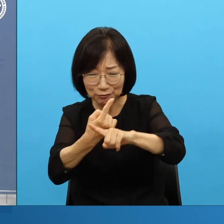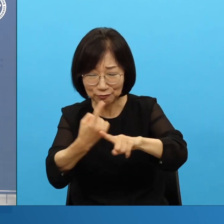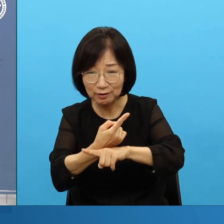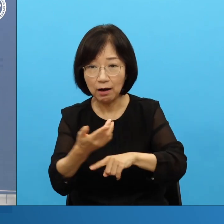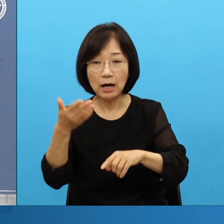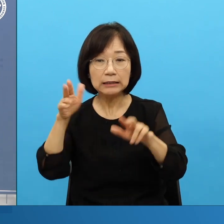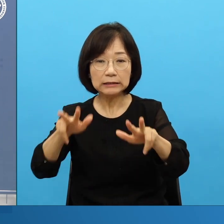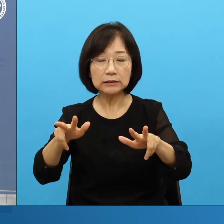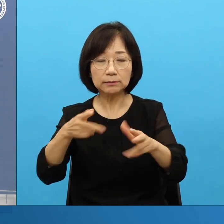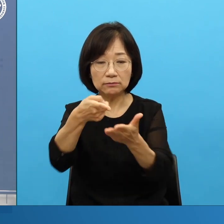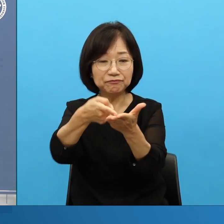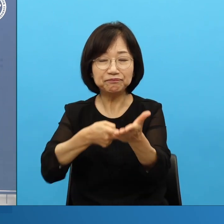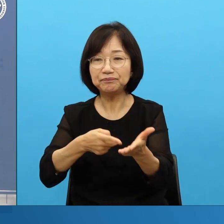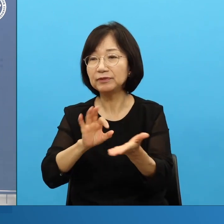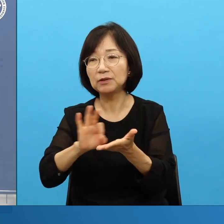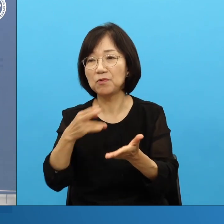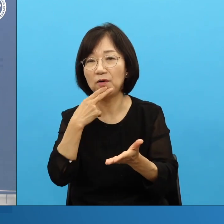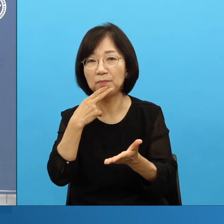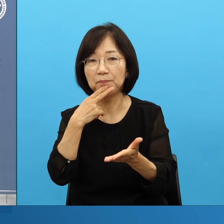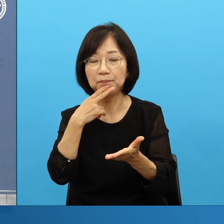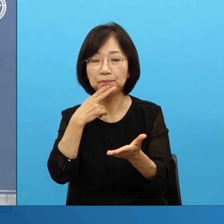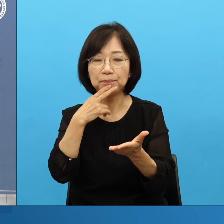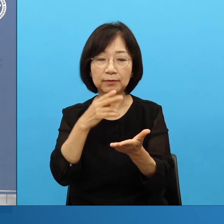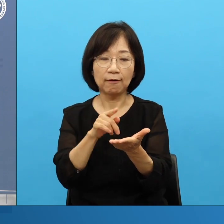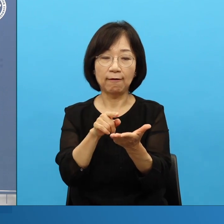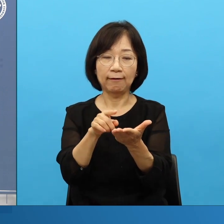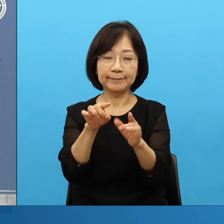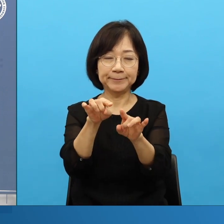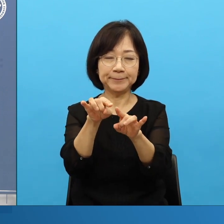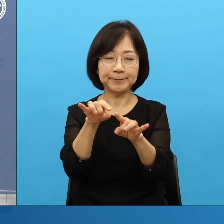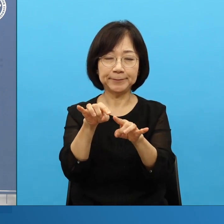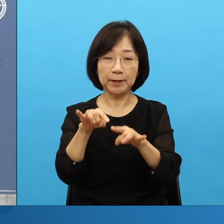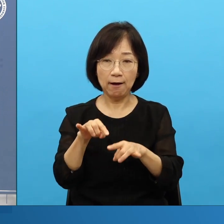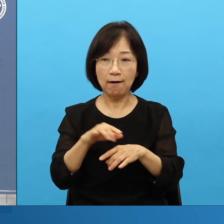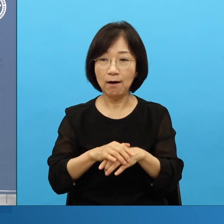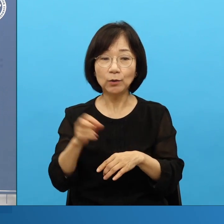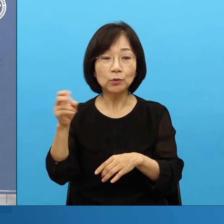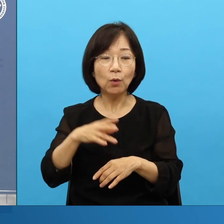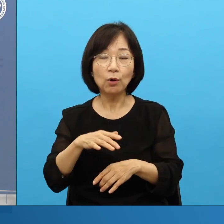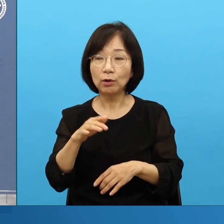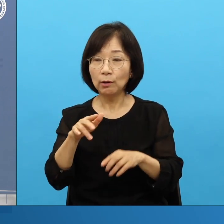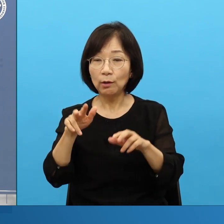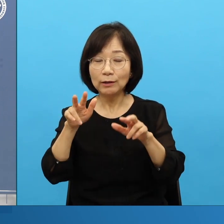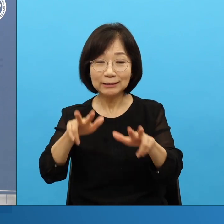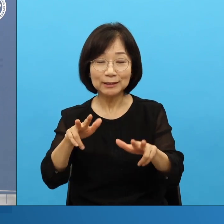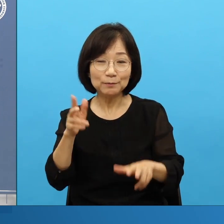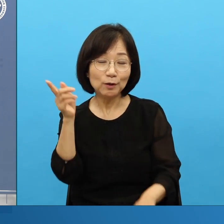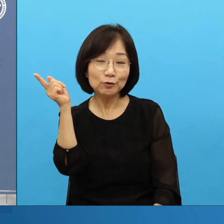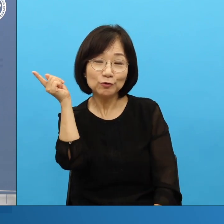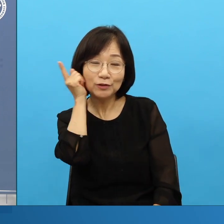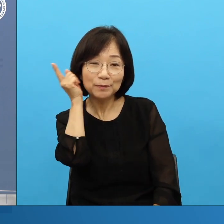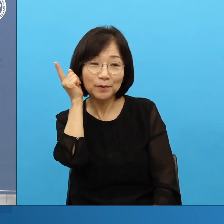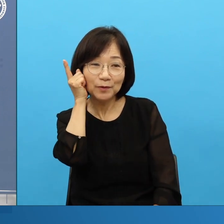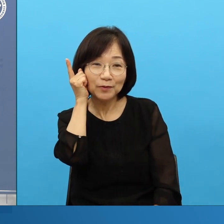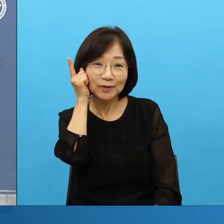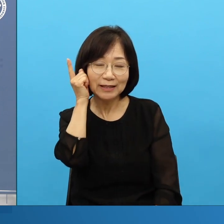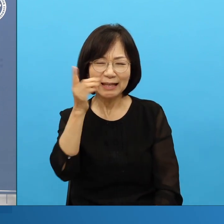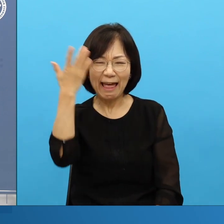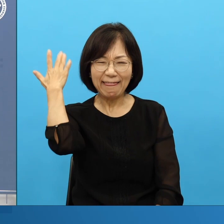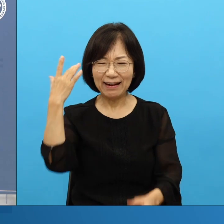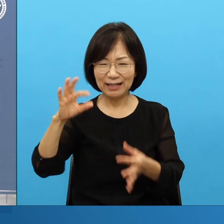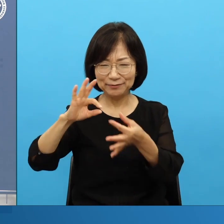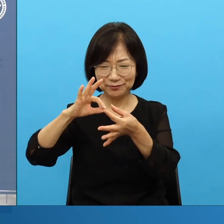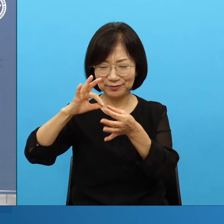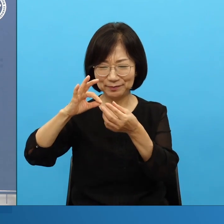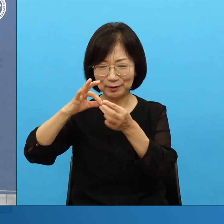lasers. Before they will use a 또 여러분 scalpel to do 휴대폰 들고 surgeries. 있잖아요. And now we have our 선도 smartphones. 없어요. We don't have 옛날에 wires. 선에서도 말이 잘 안 통했는데 선 없어 그냥.